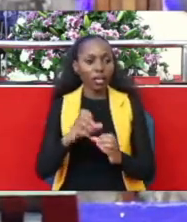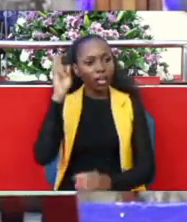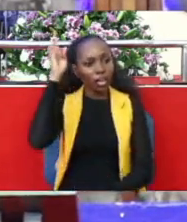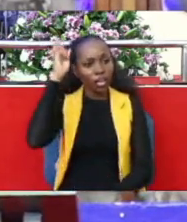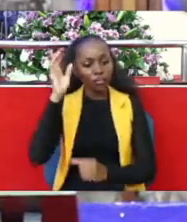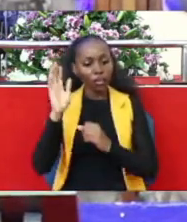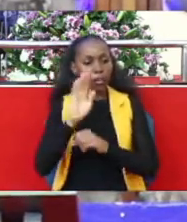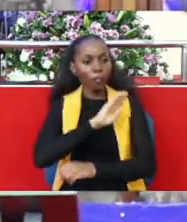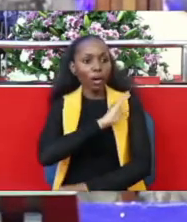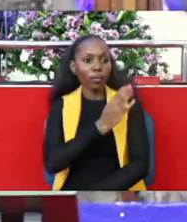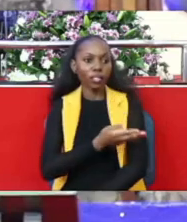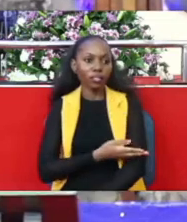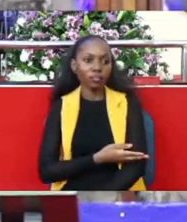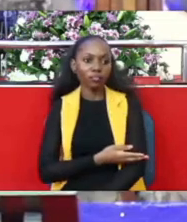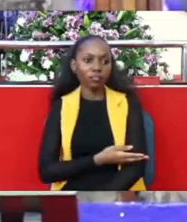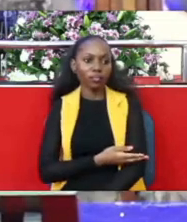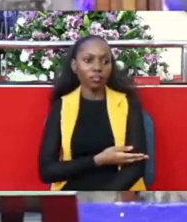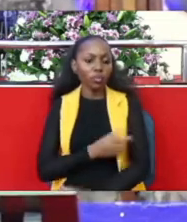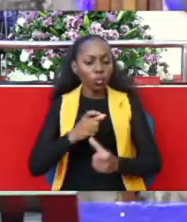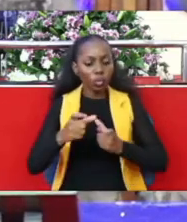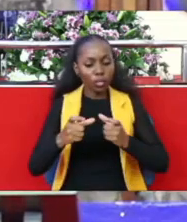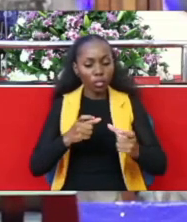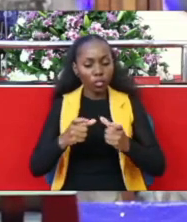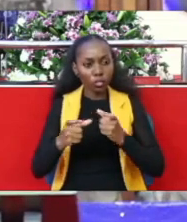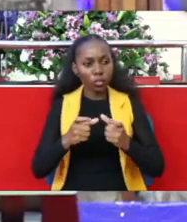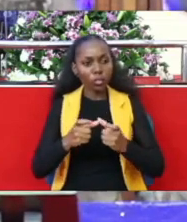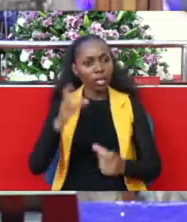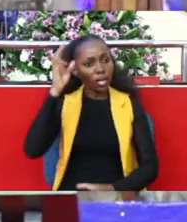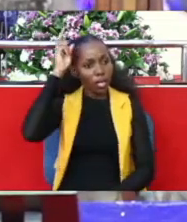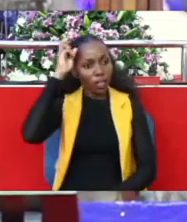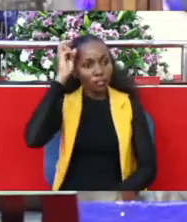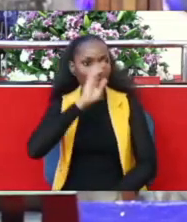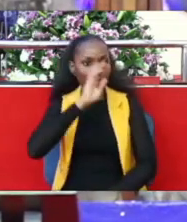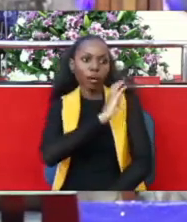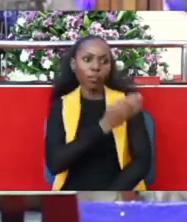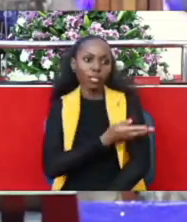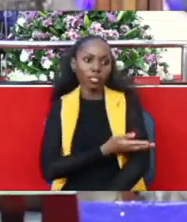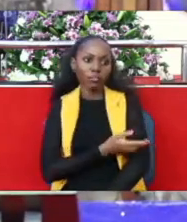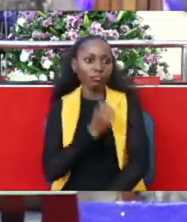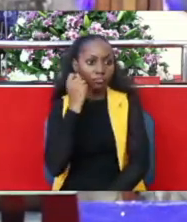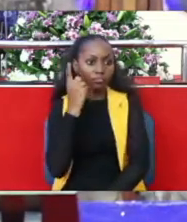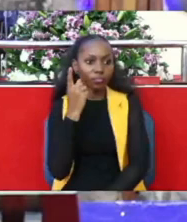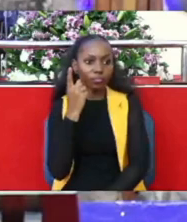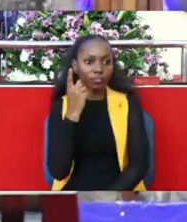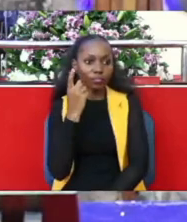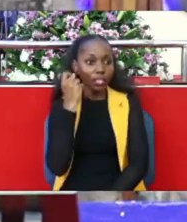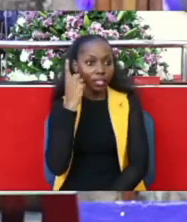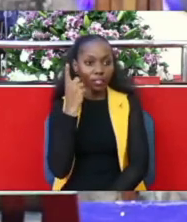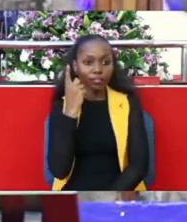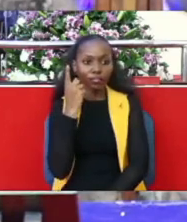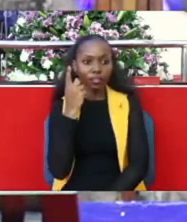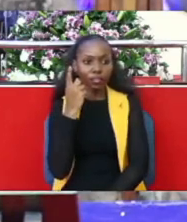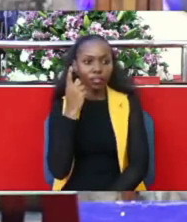of jurisdiction. Nguvu zingine zinapewa sehemu ndogo ndogo za kuweza kutamalaki. Then we have rulers. Na tunakuwa